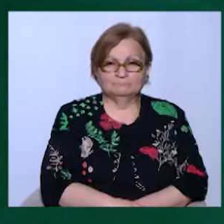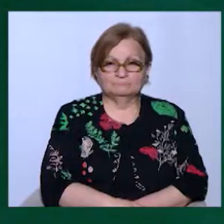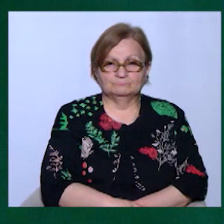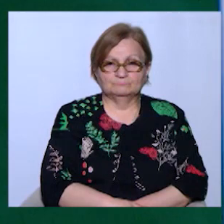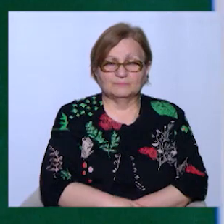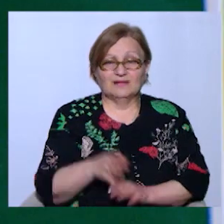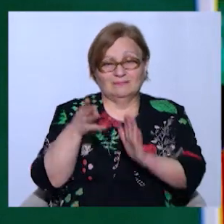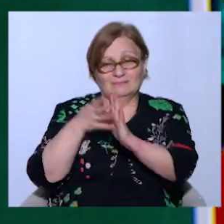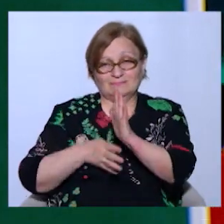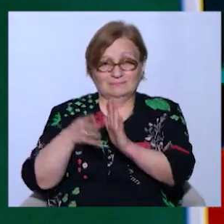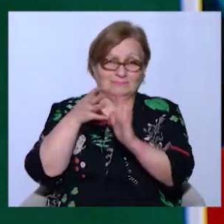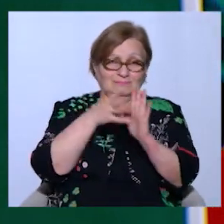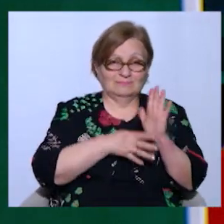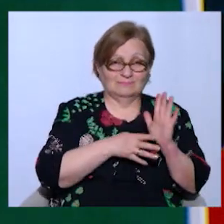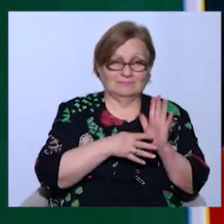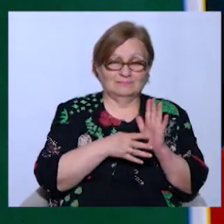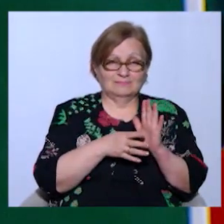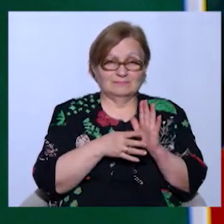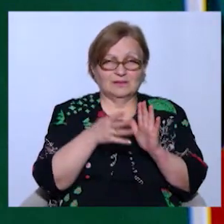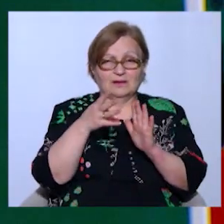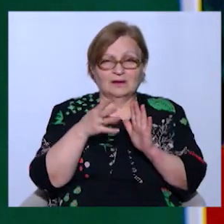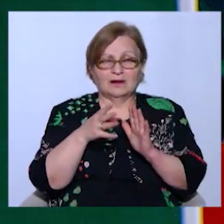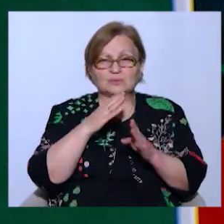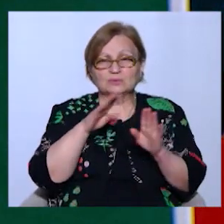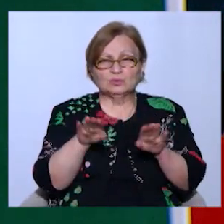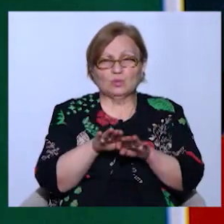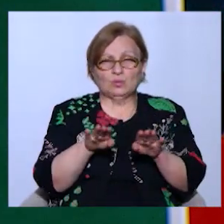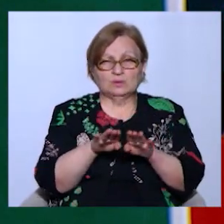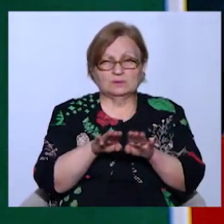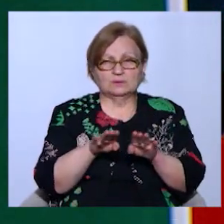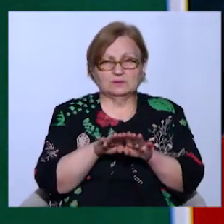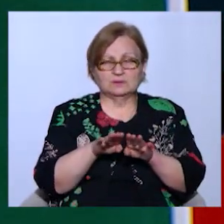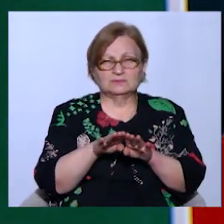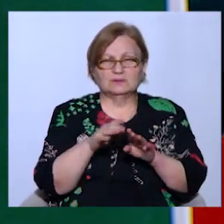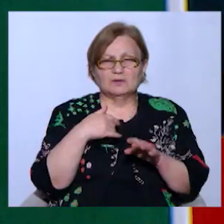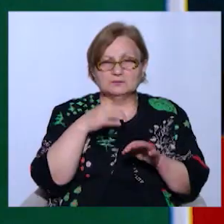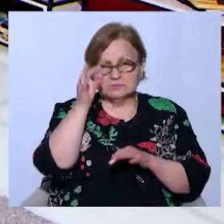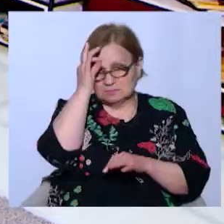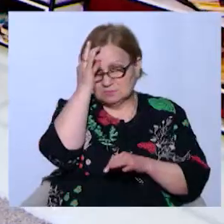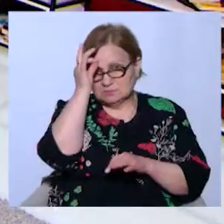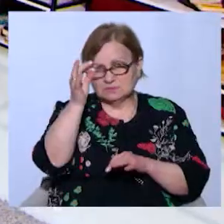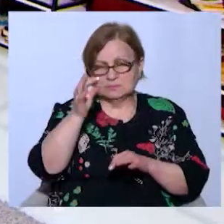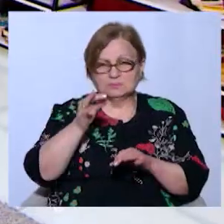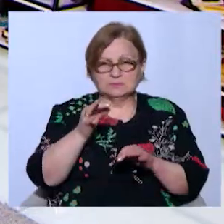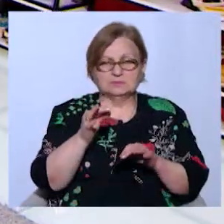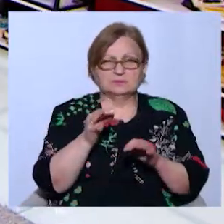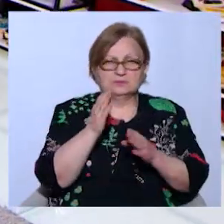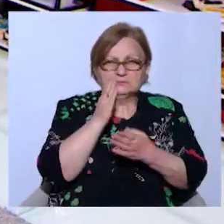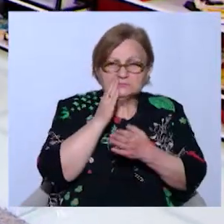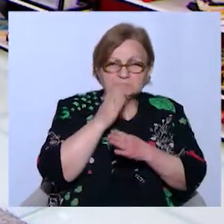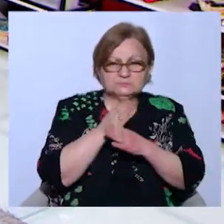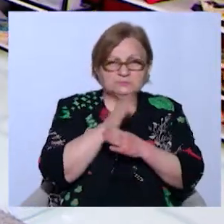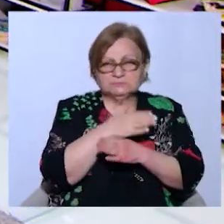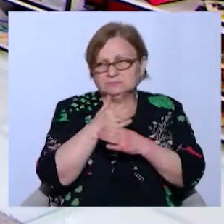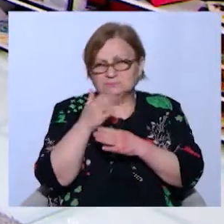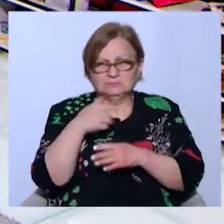90 გრადუსიანი კუთხე დაყოფილია 90 ტოლ ნაწილად. მე ხლა ამის ესე ზუსტად დანაწილება გამიჭირდება,